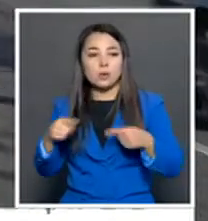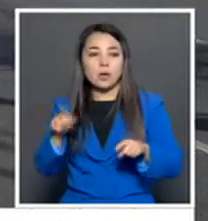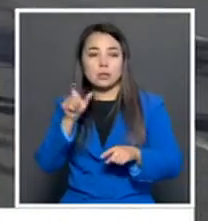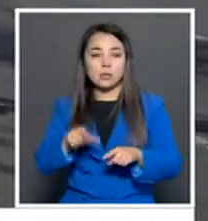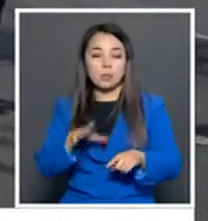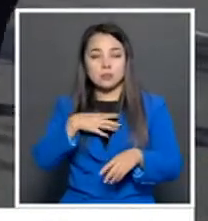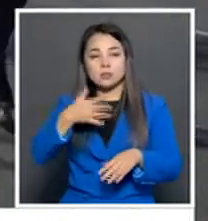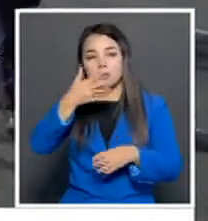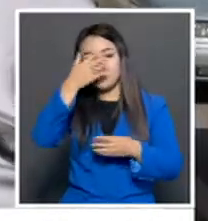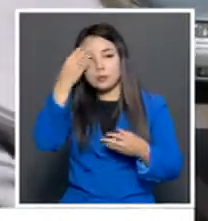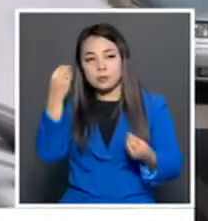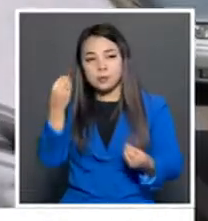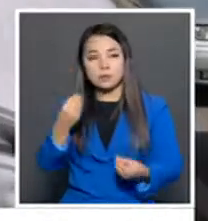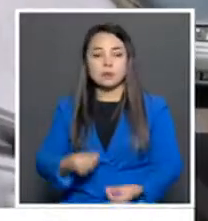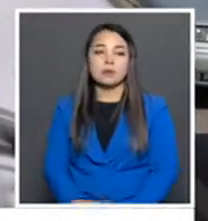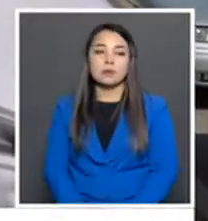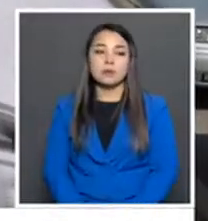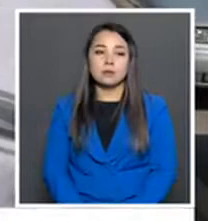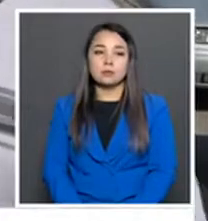birinin esinen şıkıp ketken.